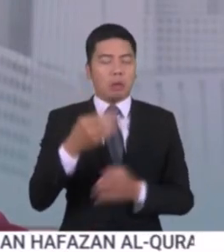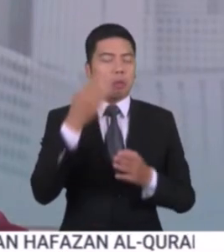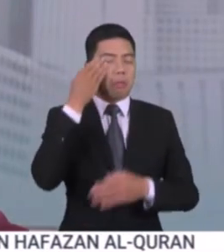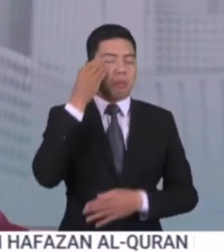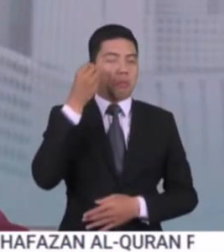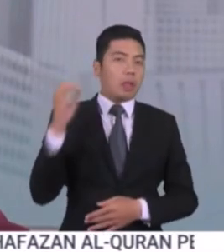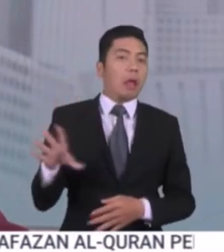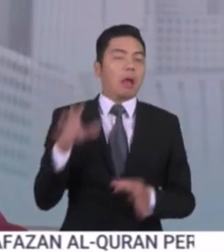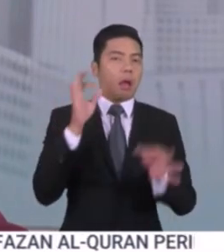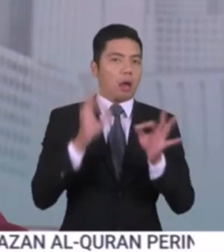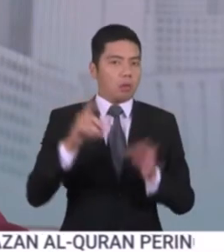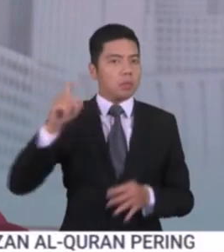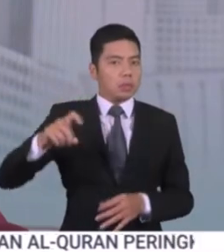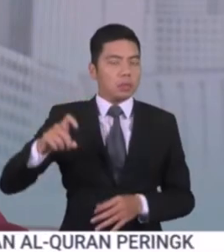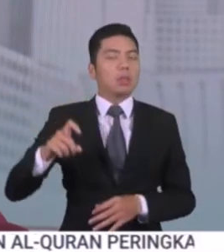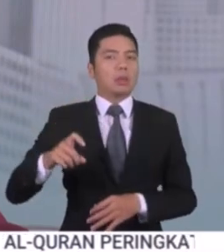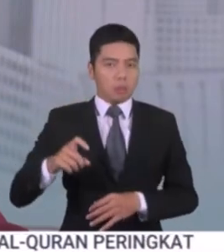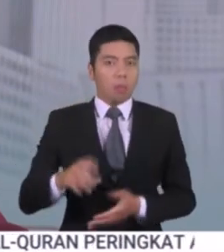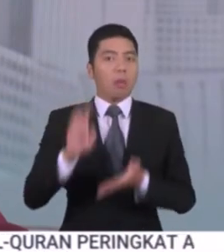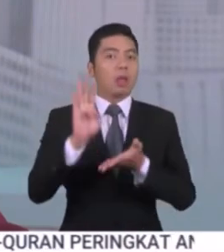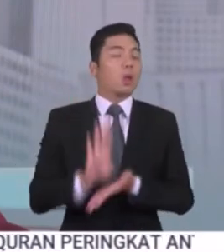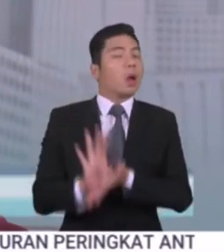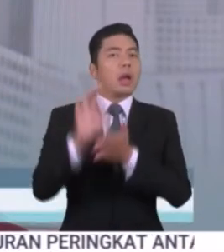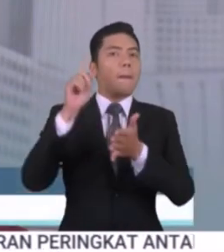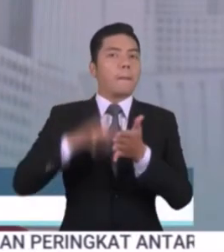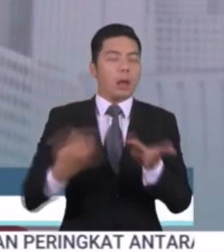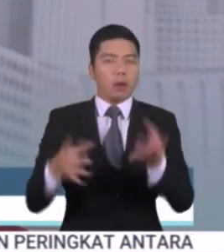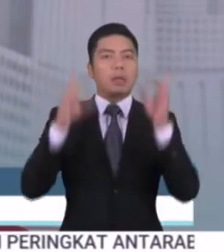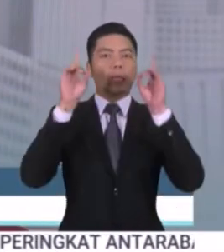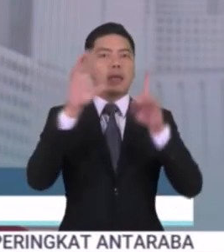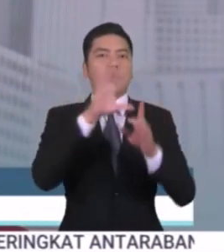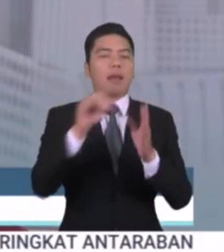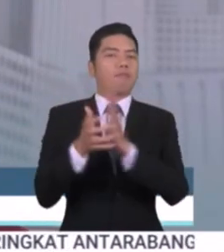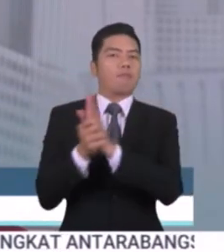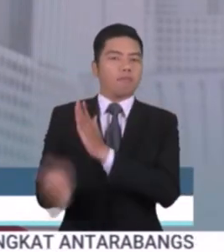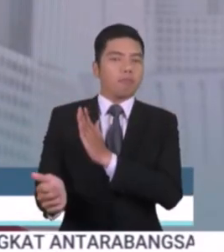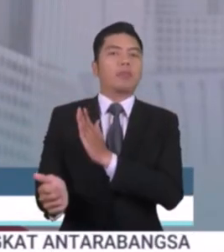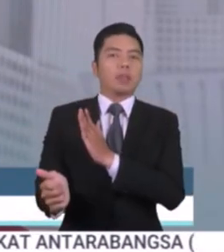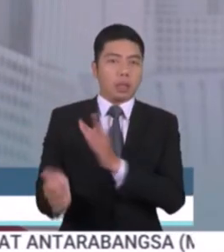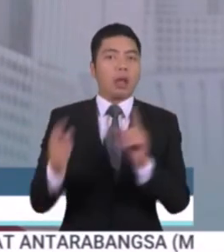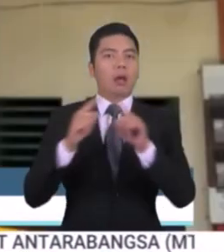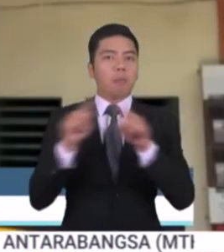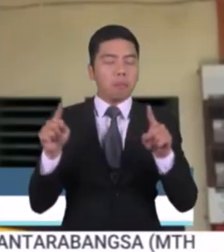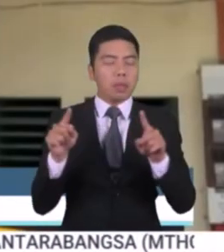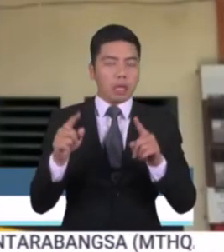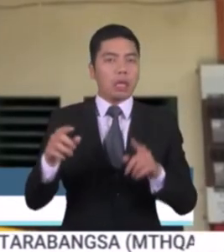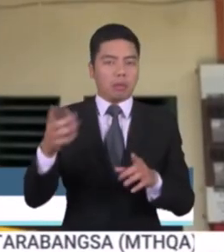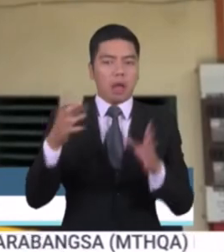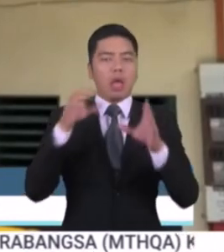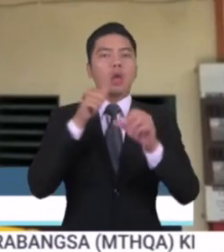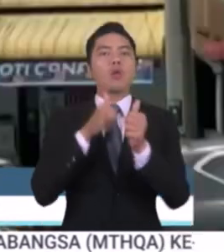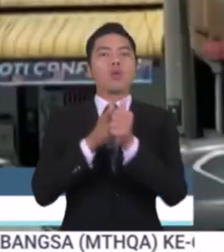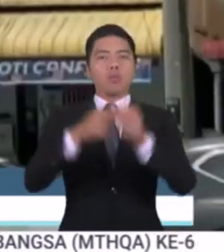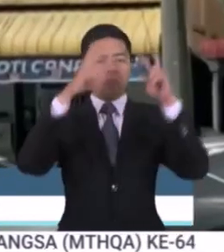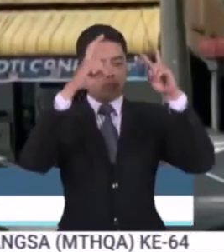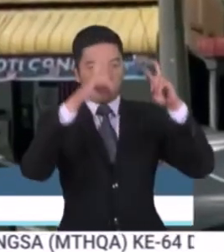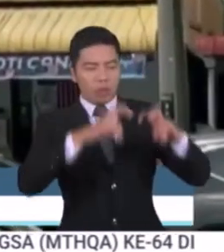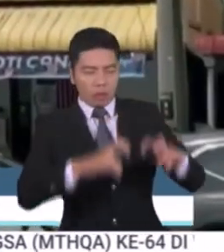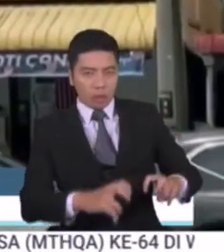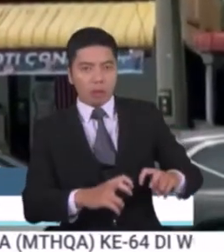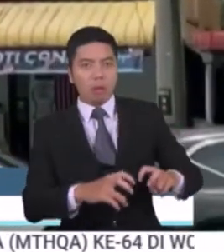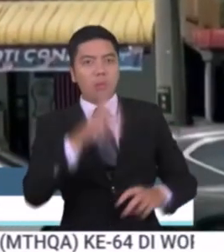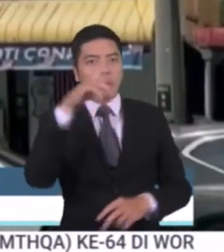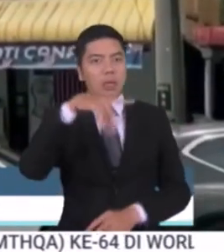jika diperlukan. Bantuan merangkumi aspek pendidikan dan kemahiran. Bagaimanapun, hasil pemantauan dijalankan bersama